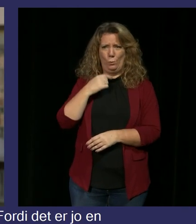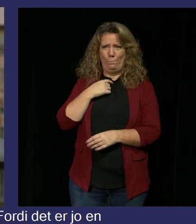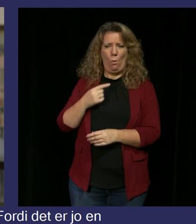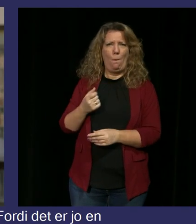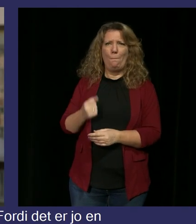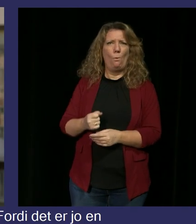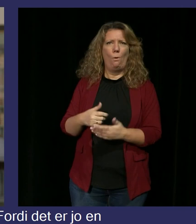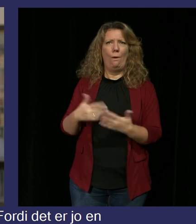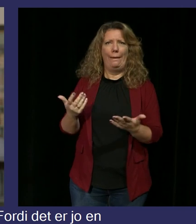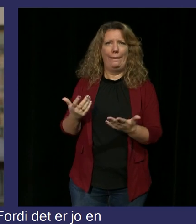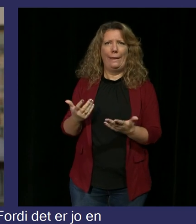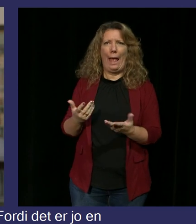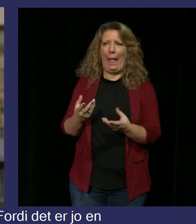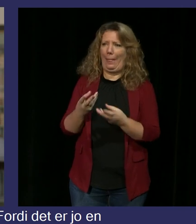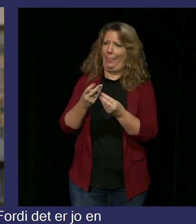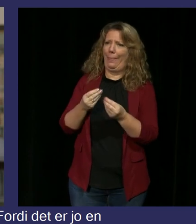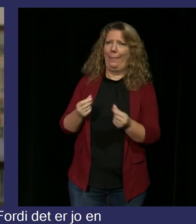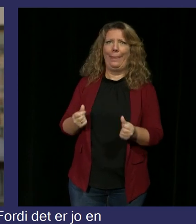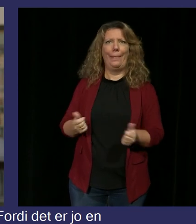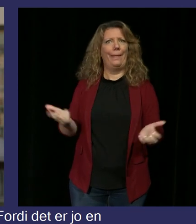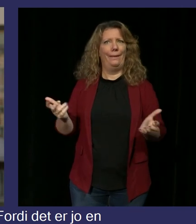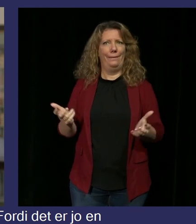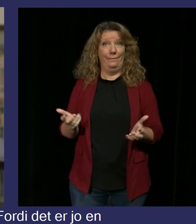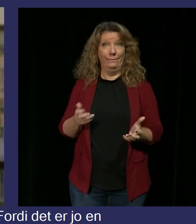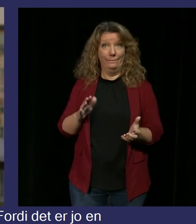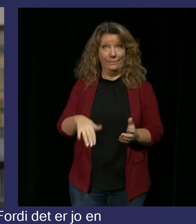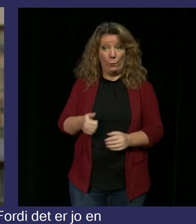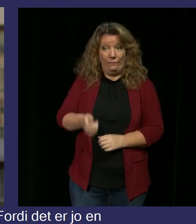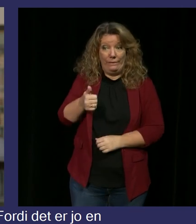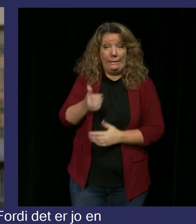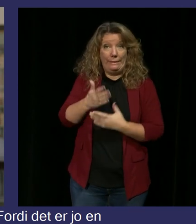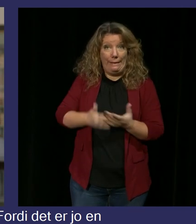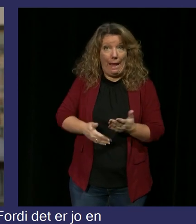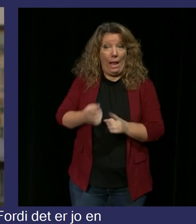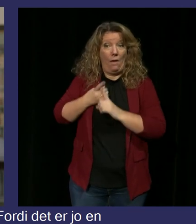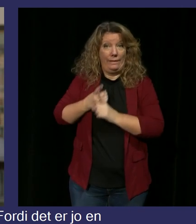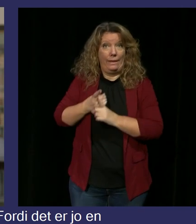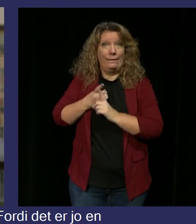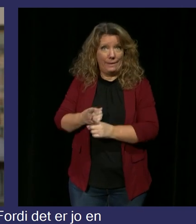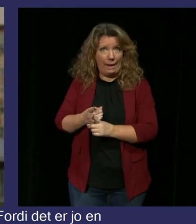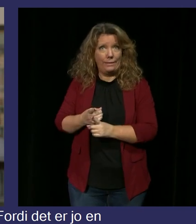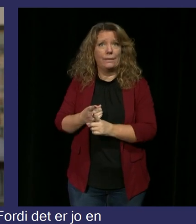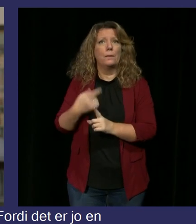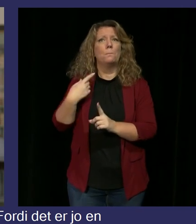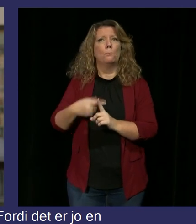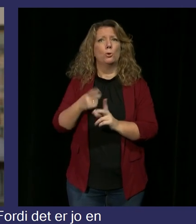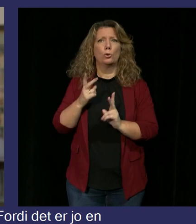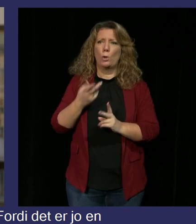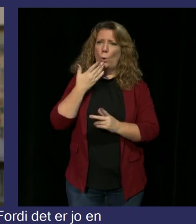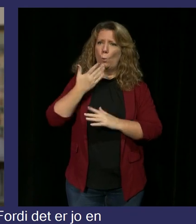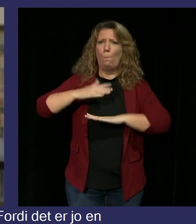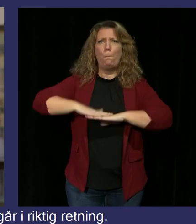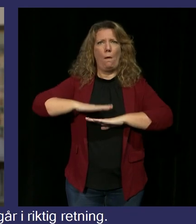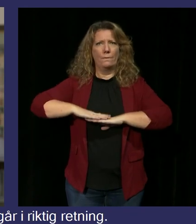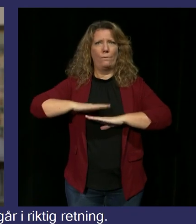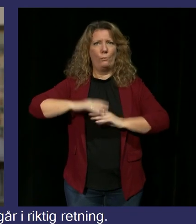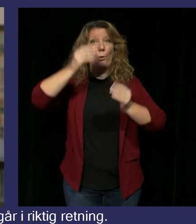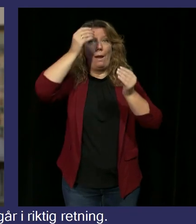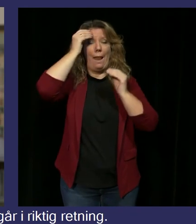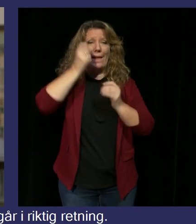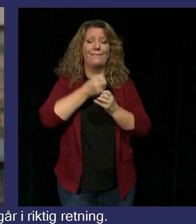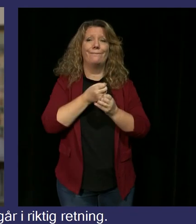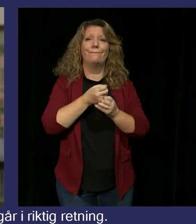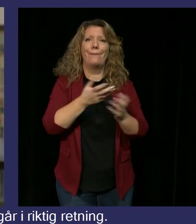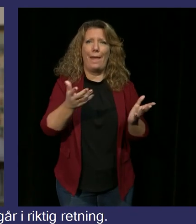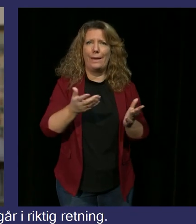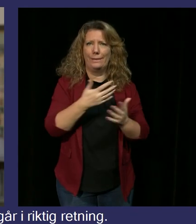skal utslettes, fordi at det er jo en viktig del av identiteten, og også en god plattform for å lære flere